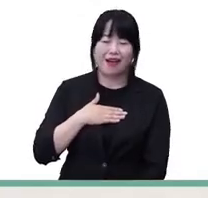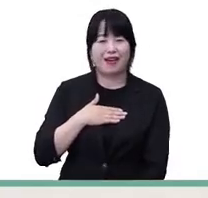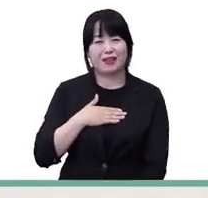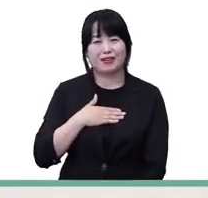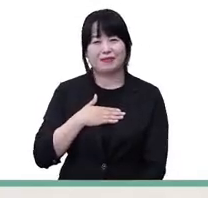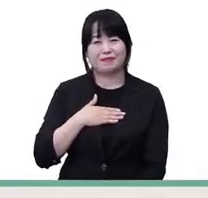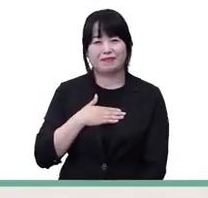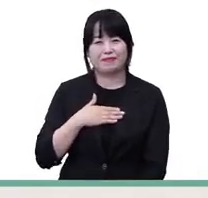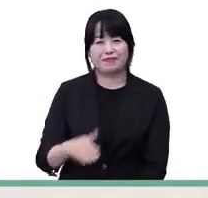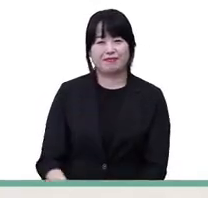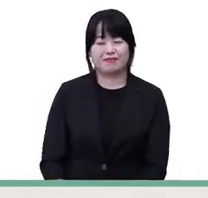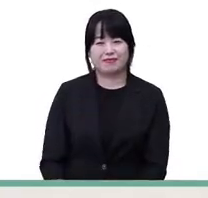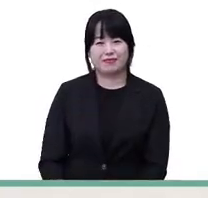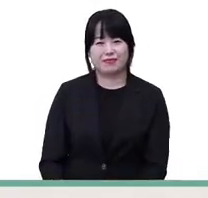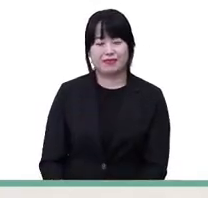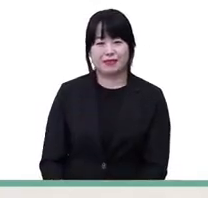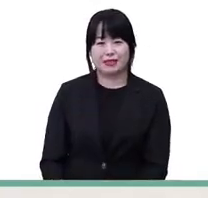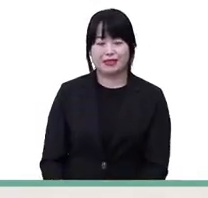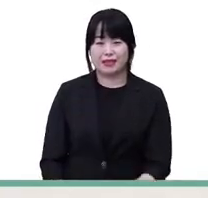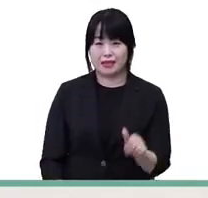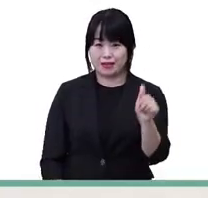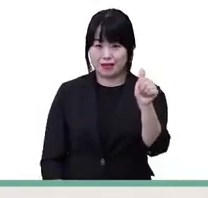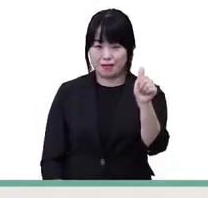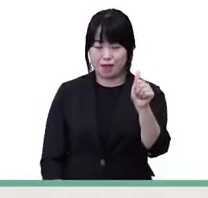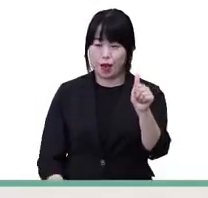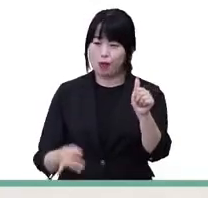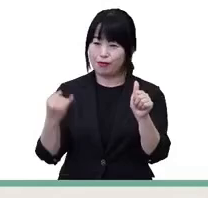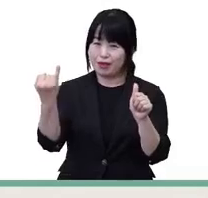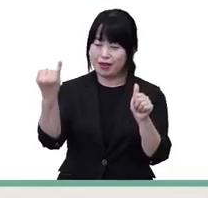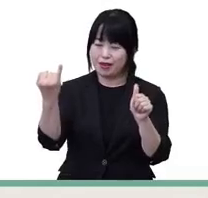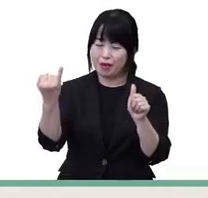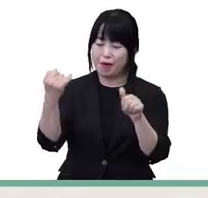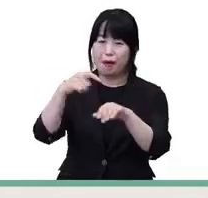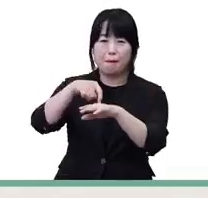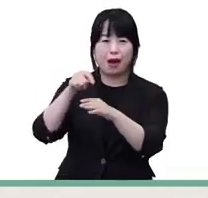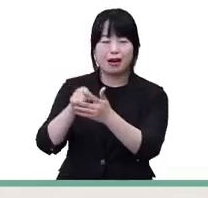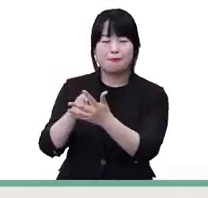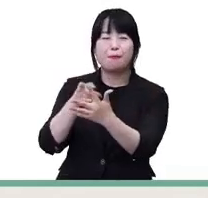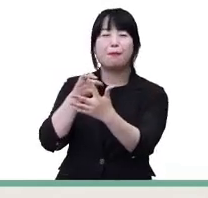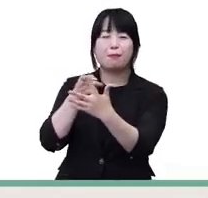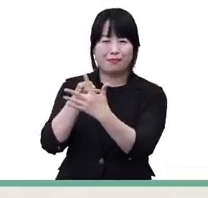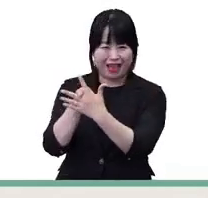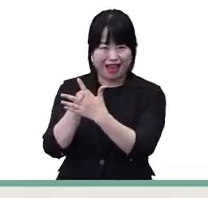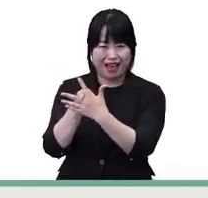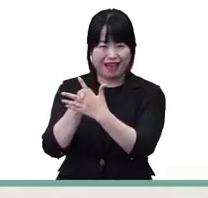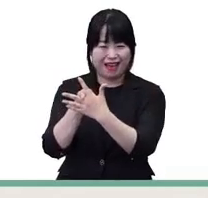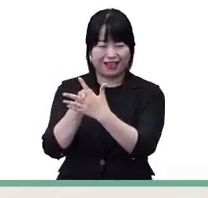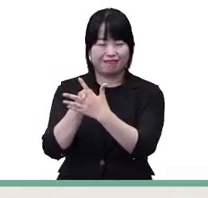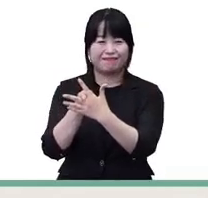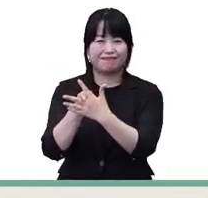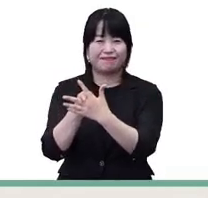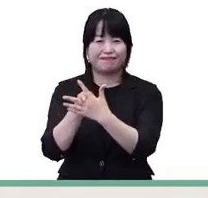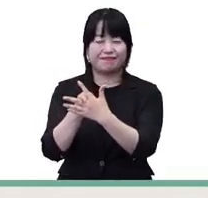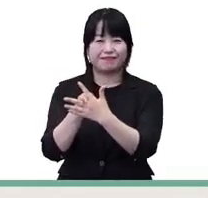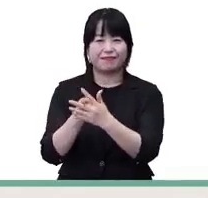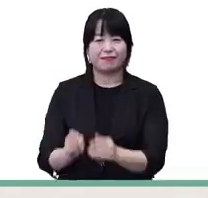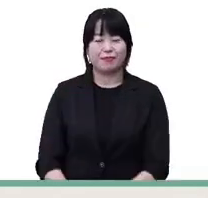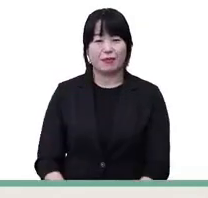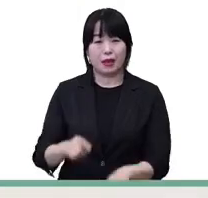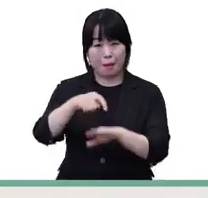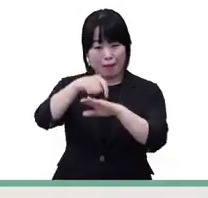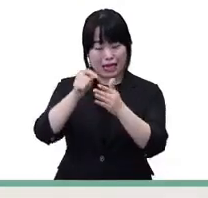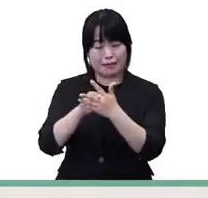것까지. 그러니까 어떻게 보면 잭은 여학생의 마음을 읽고 있는 그런 거죠. 그래서